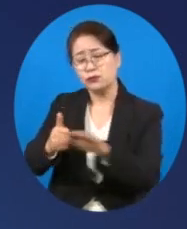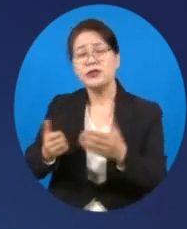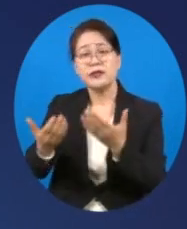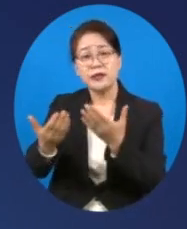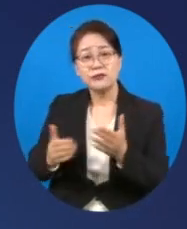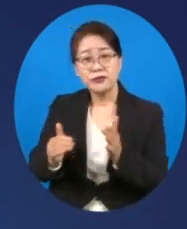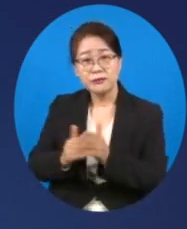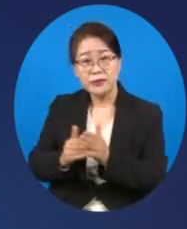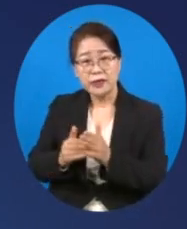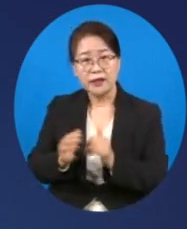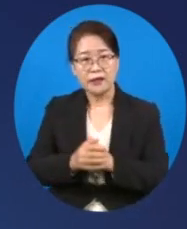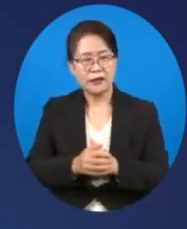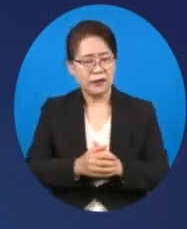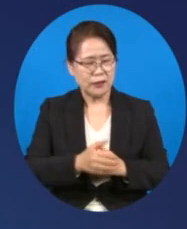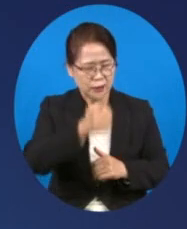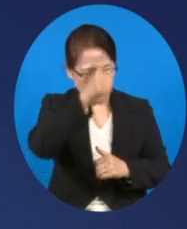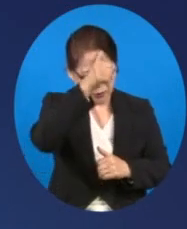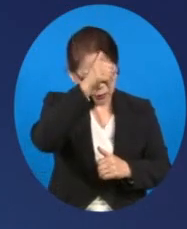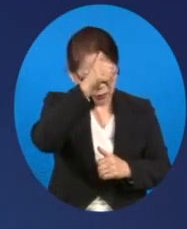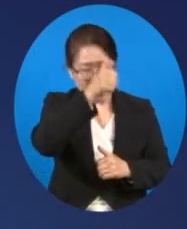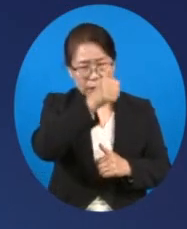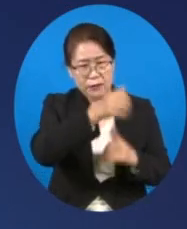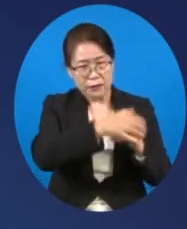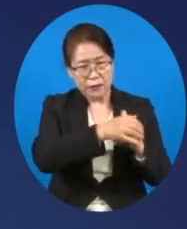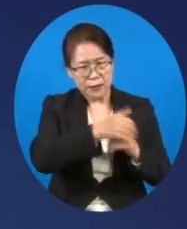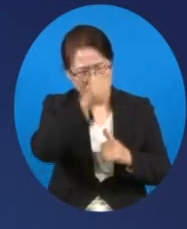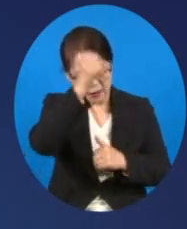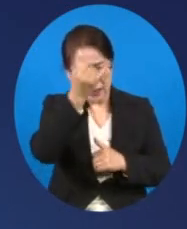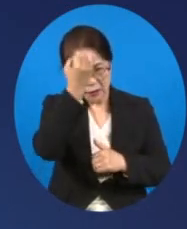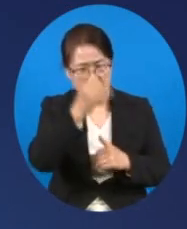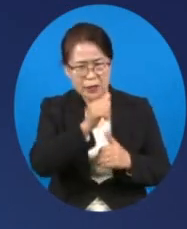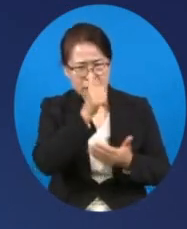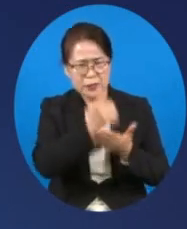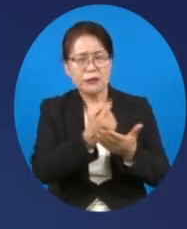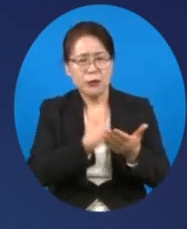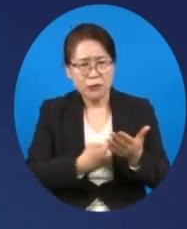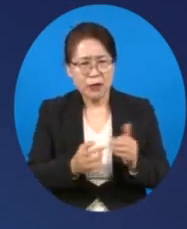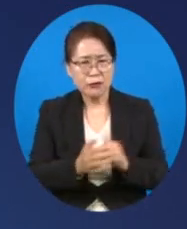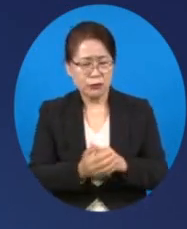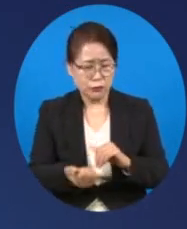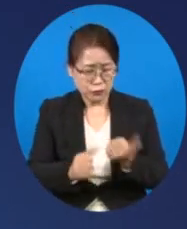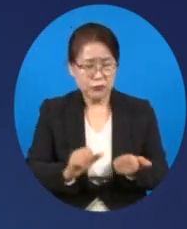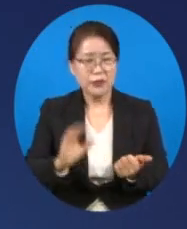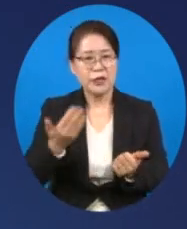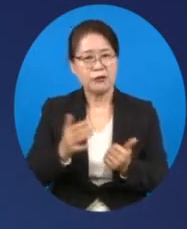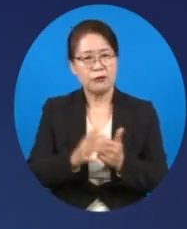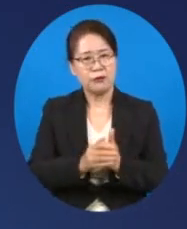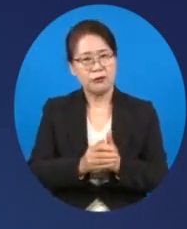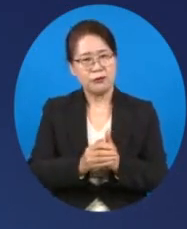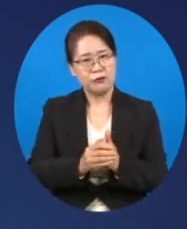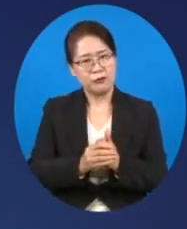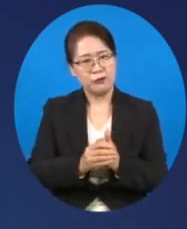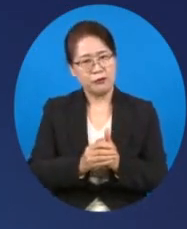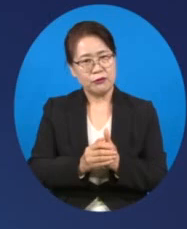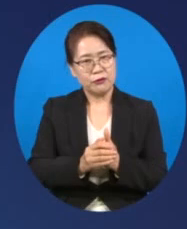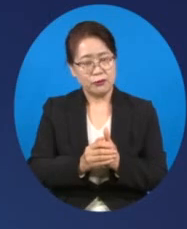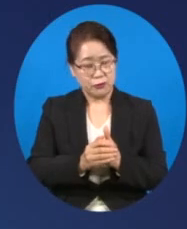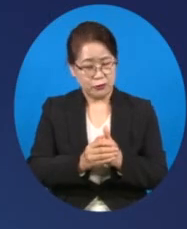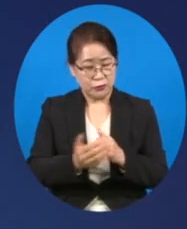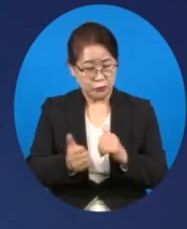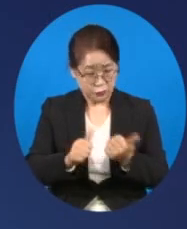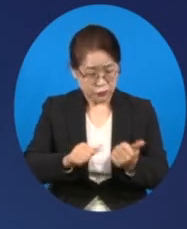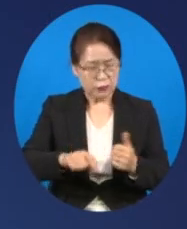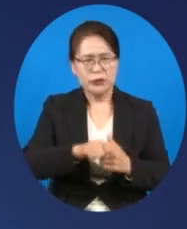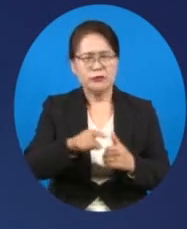말미암아 죽음이 들어왔고 여전히 그 죽음이 우리 가운데 역사하고 있지만 예수님의 부활의 생명으로